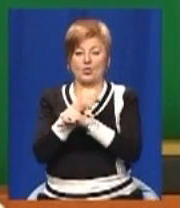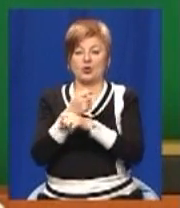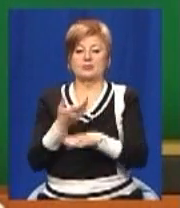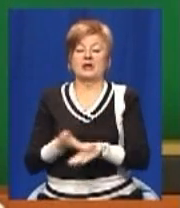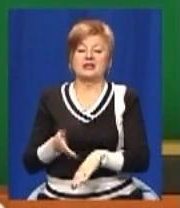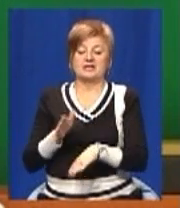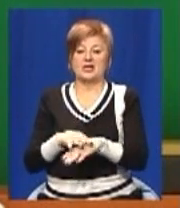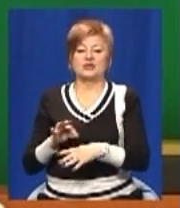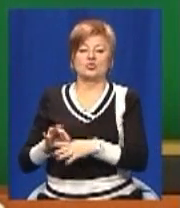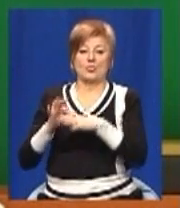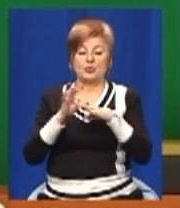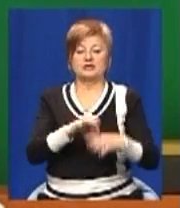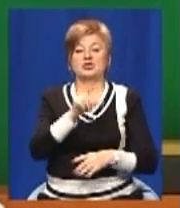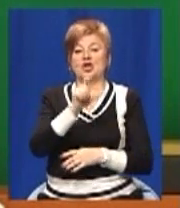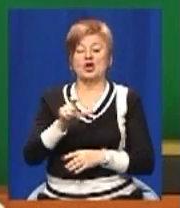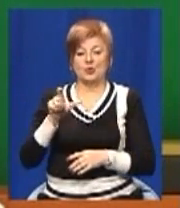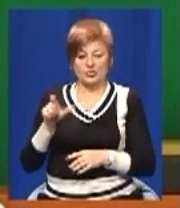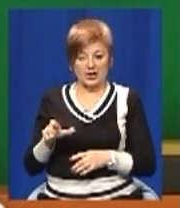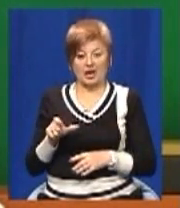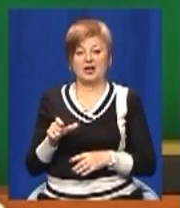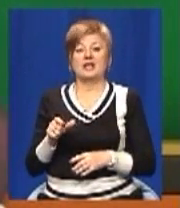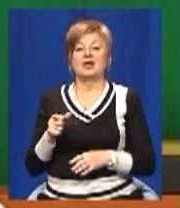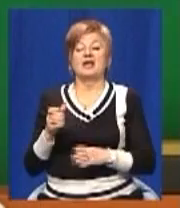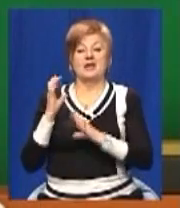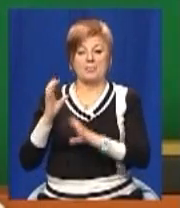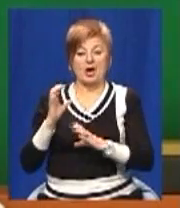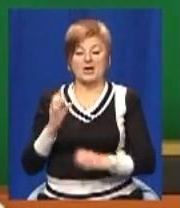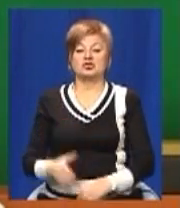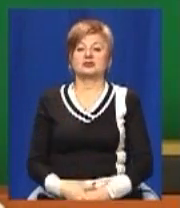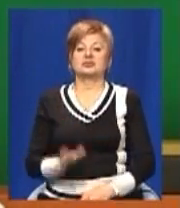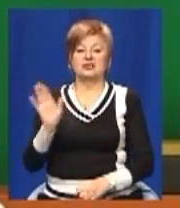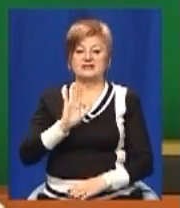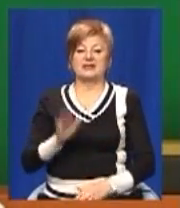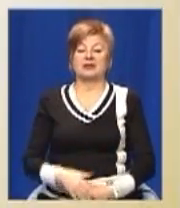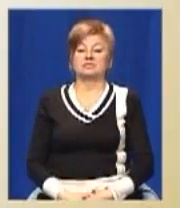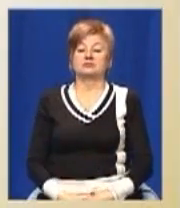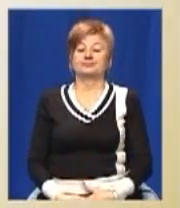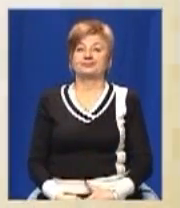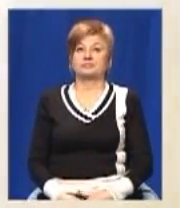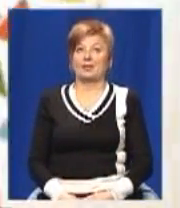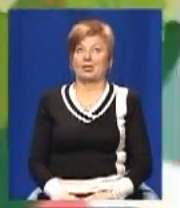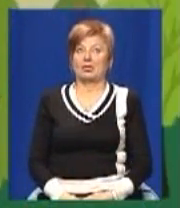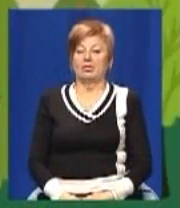важкий вантаж і пасажирів. На сьогодні в нас це. До наступних зустрічей. Бай-бай!